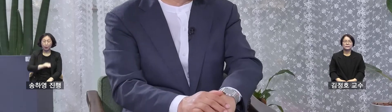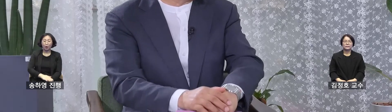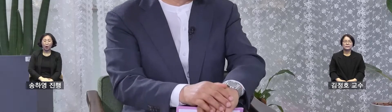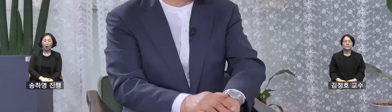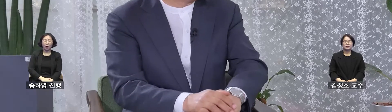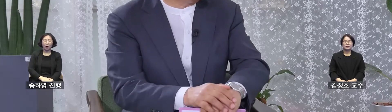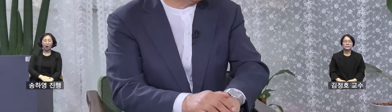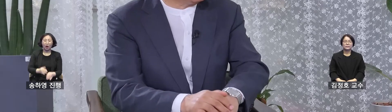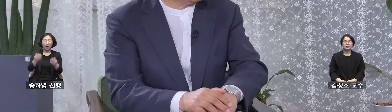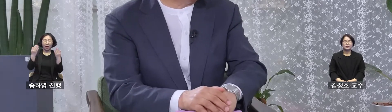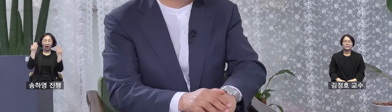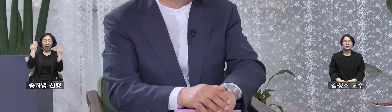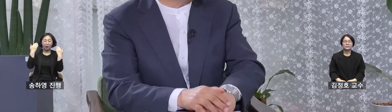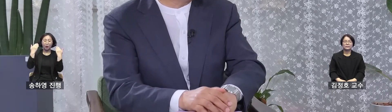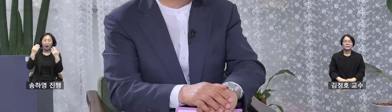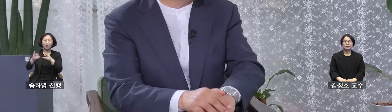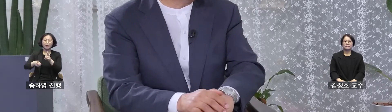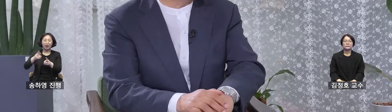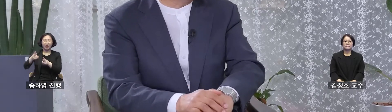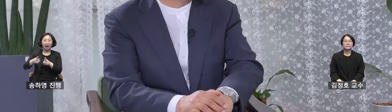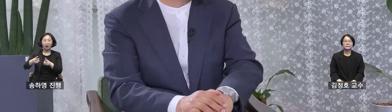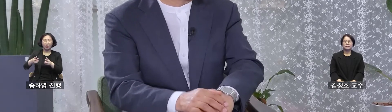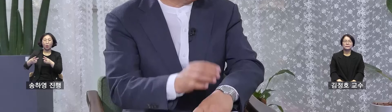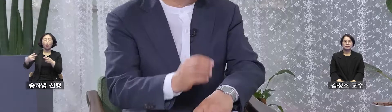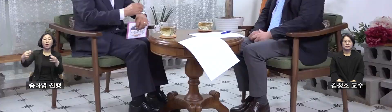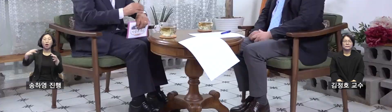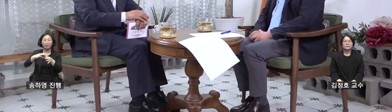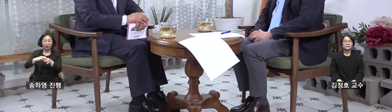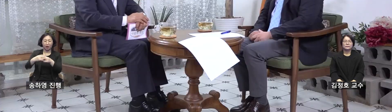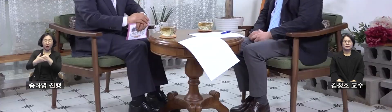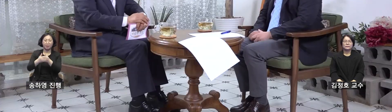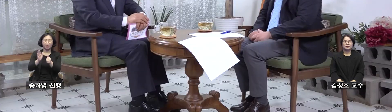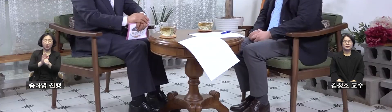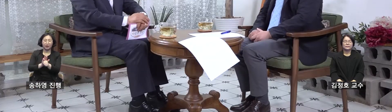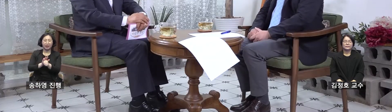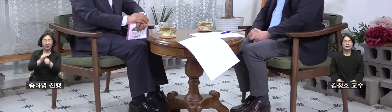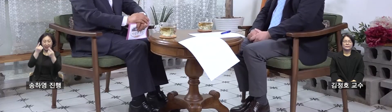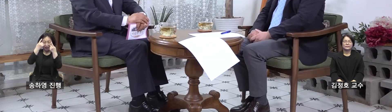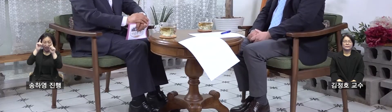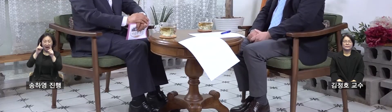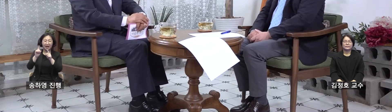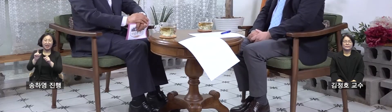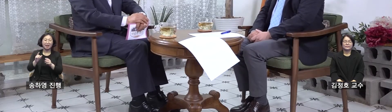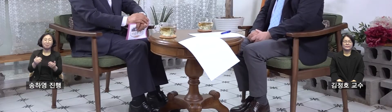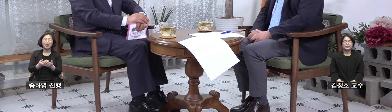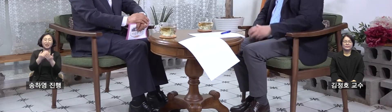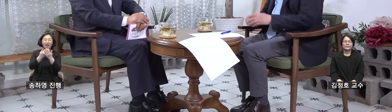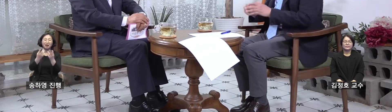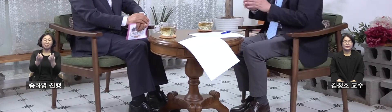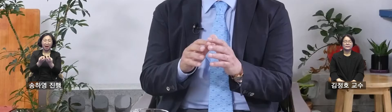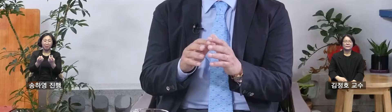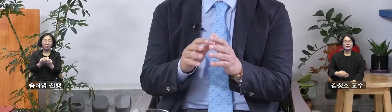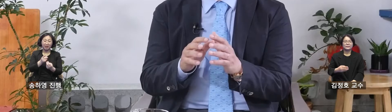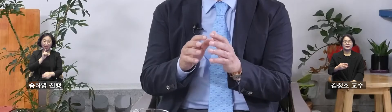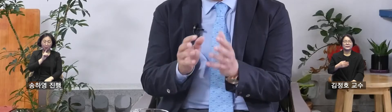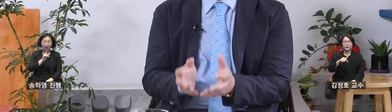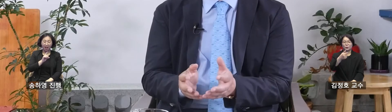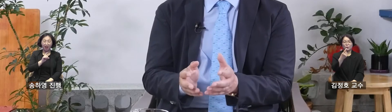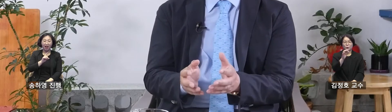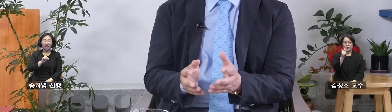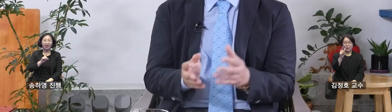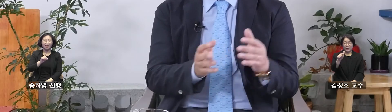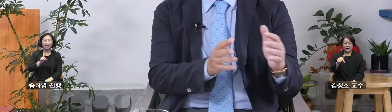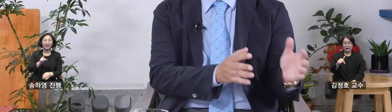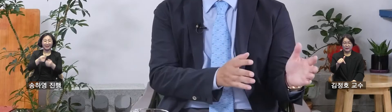산학협력이야말로 대학이 살 길이다 이렇게 네. 말씀하신다는데 예. 간단하게 예. 중요성을 좀 설명해 주실까요? 제가 이제 공학 분야로